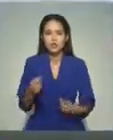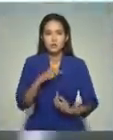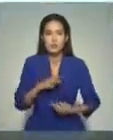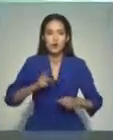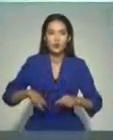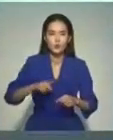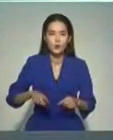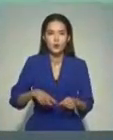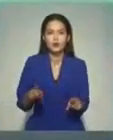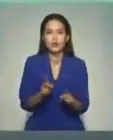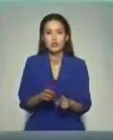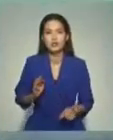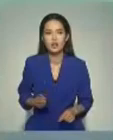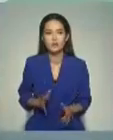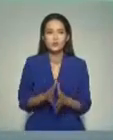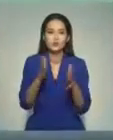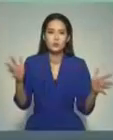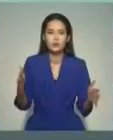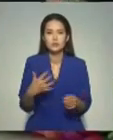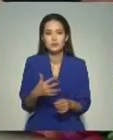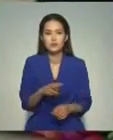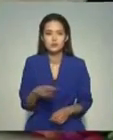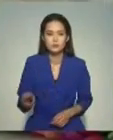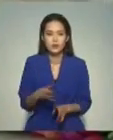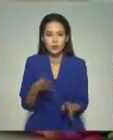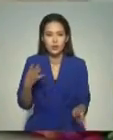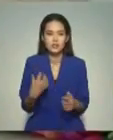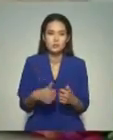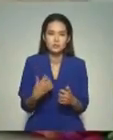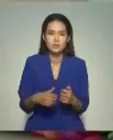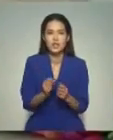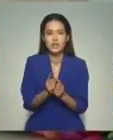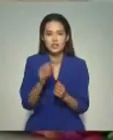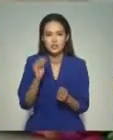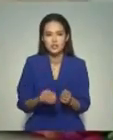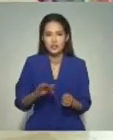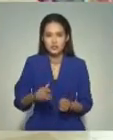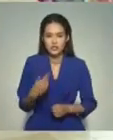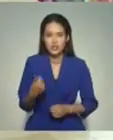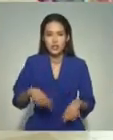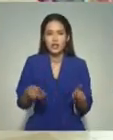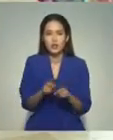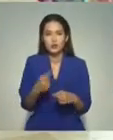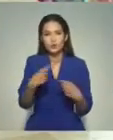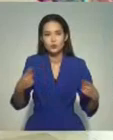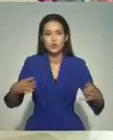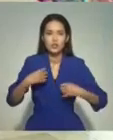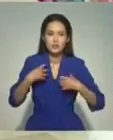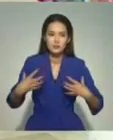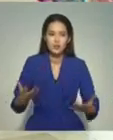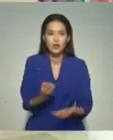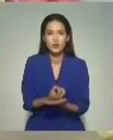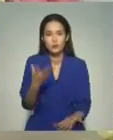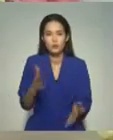ускоряться и тратить на композицию не больше 5 минут минимальная цена букета 11 тысяч тенге кстати преддверии праздника цветы